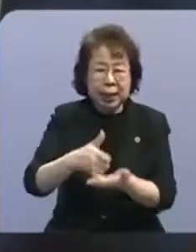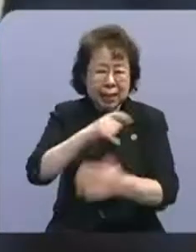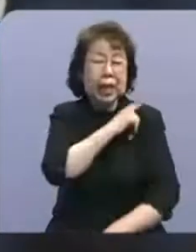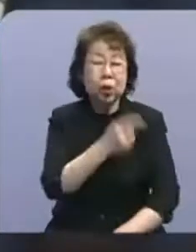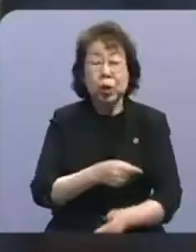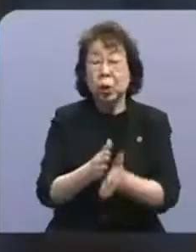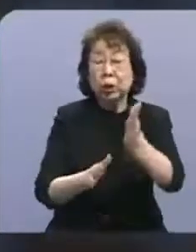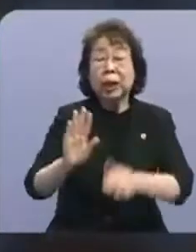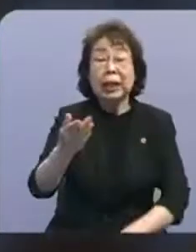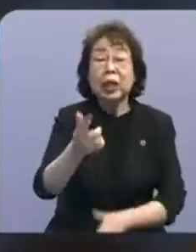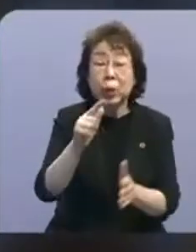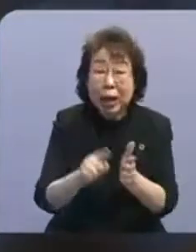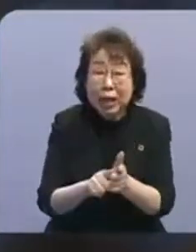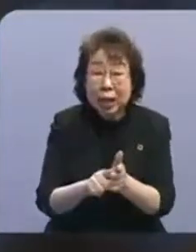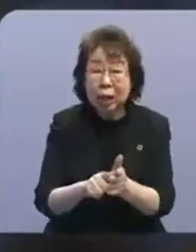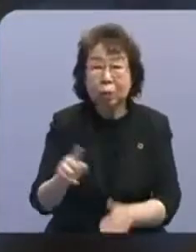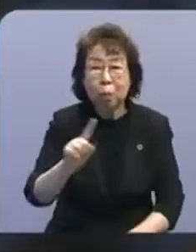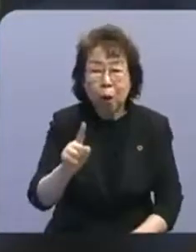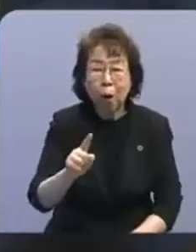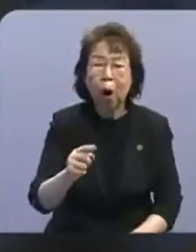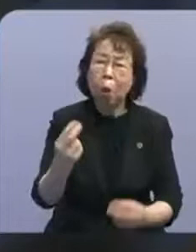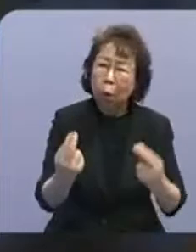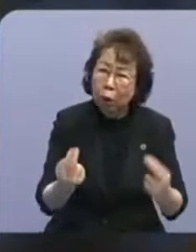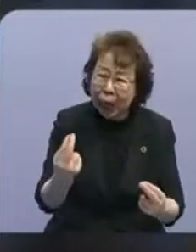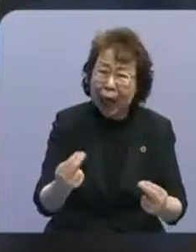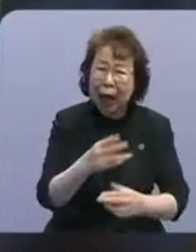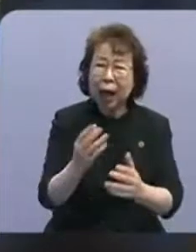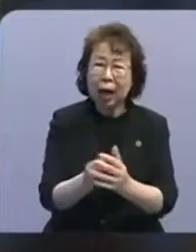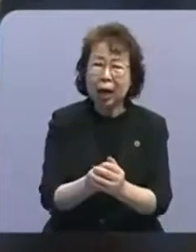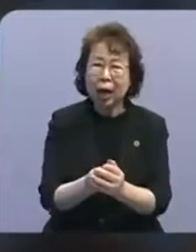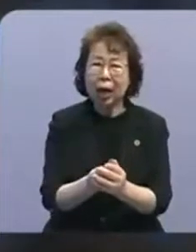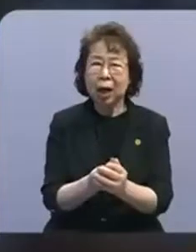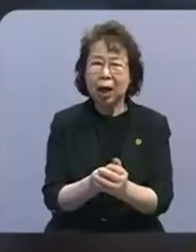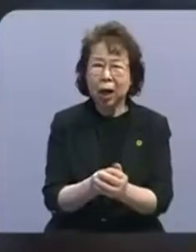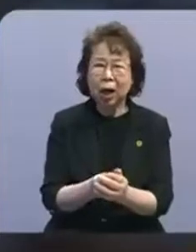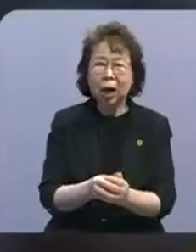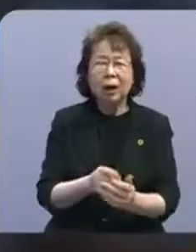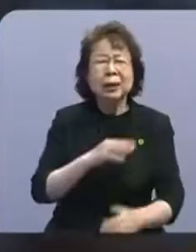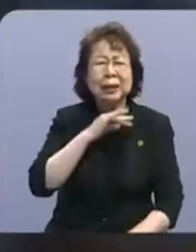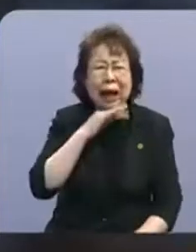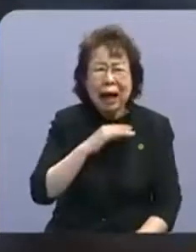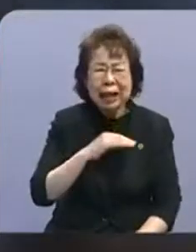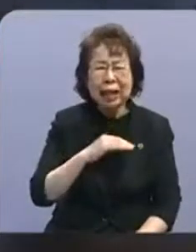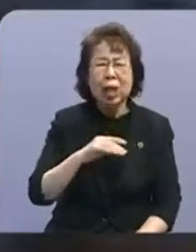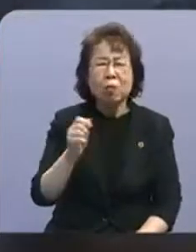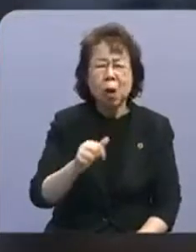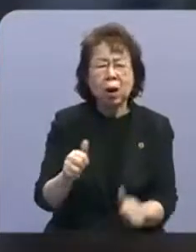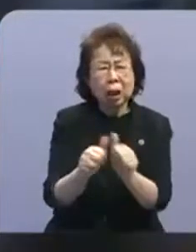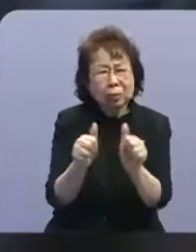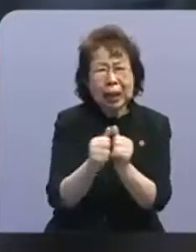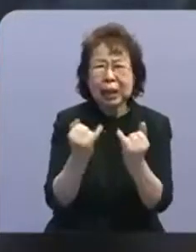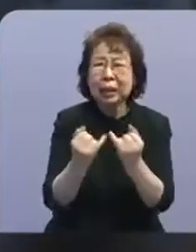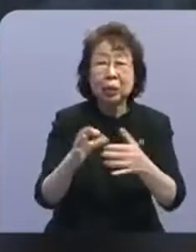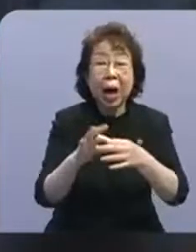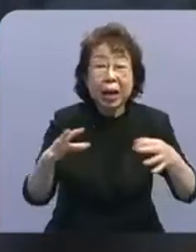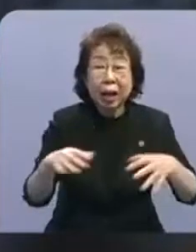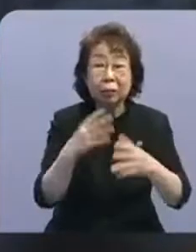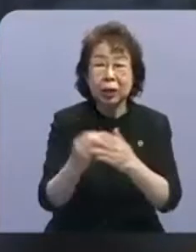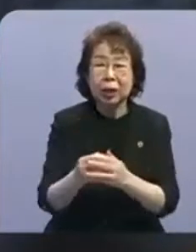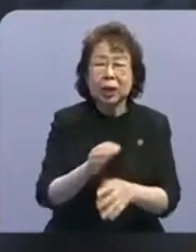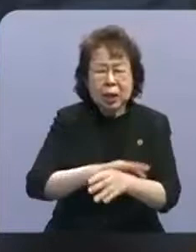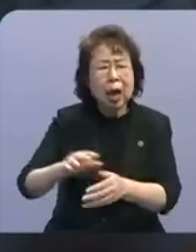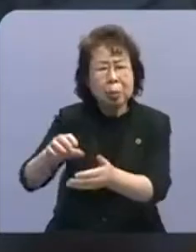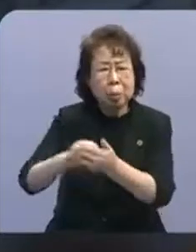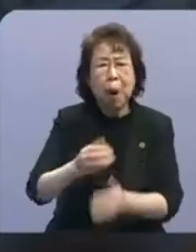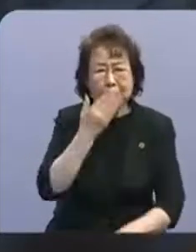어떤 정책보다 도 어떤 정책보다 도 그 우선해서 유니브 술 디자인의 포 도입하고 보급 하여야